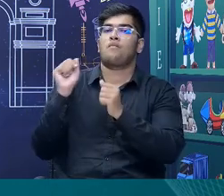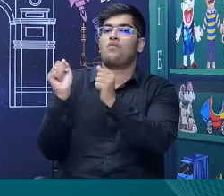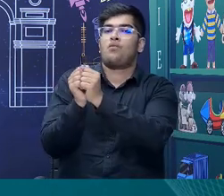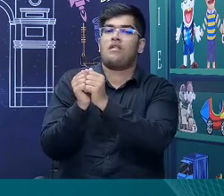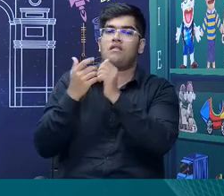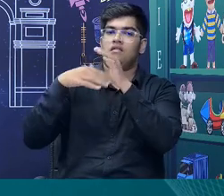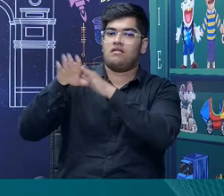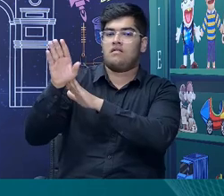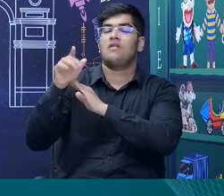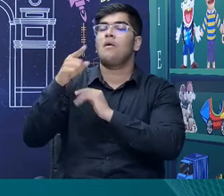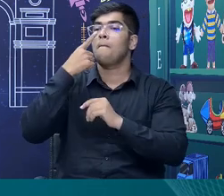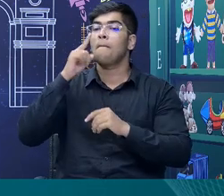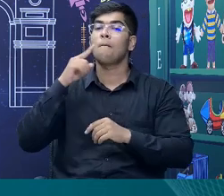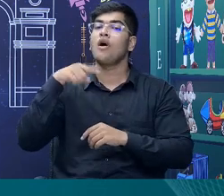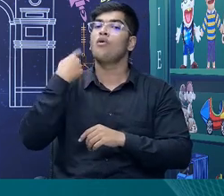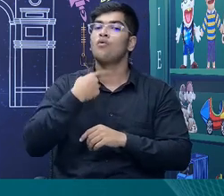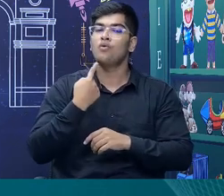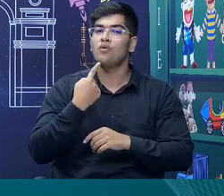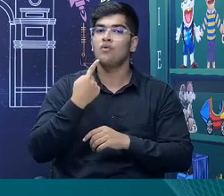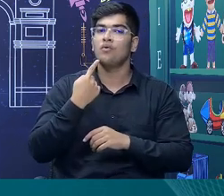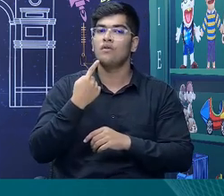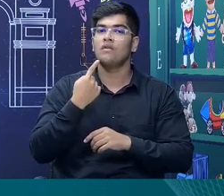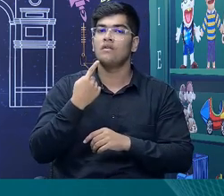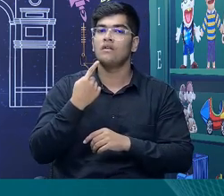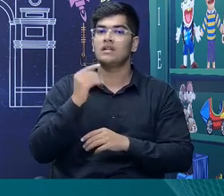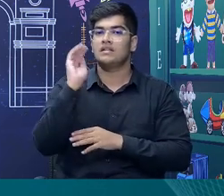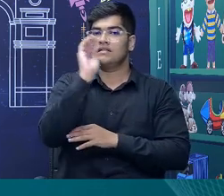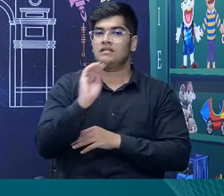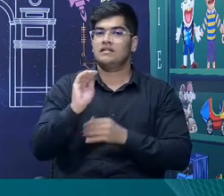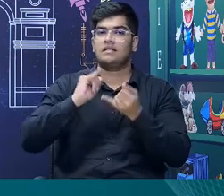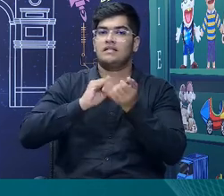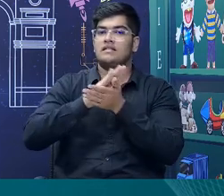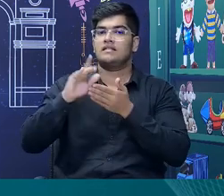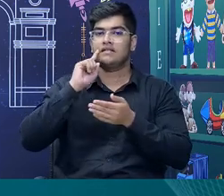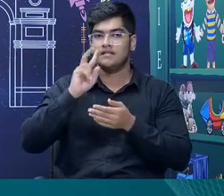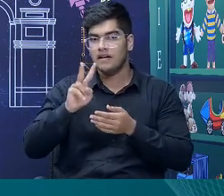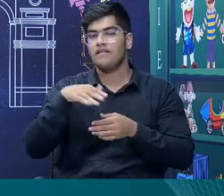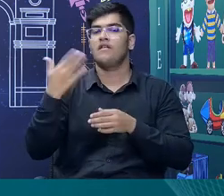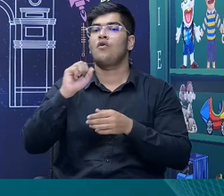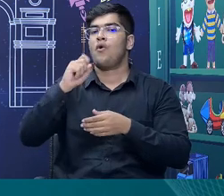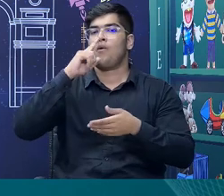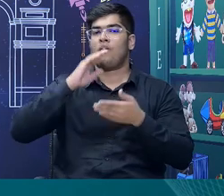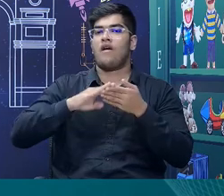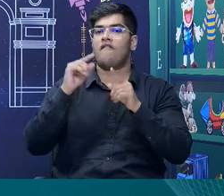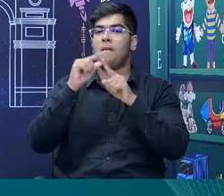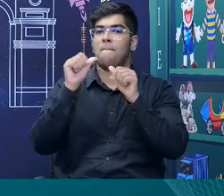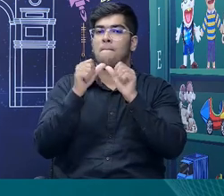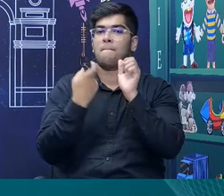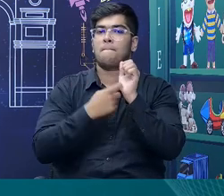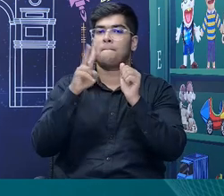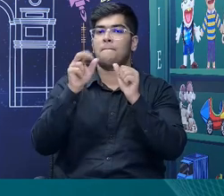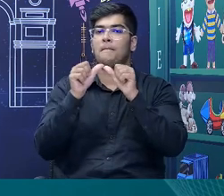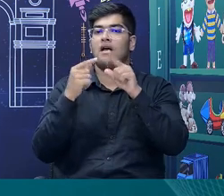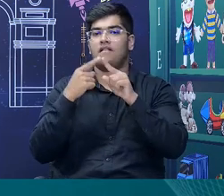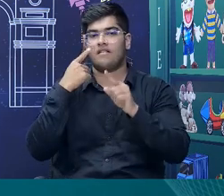पास उनके मम्मी पापा कौन है शिवा जी और पार्वती जो की रहते हैं माउंट कैलाश पर कैलाश